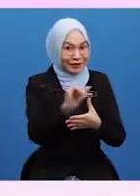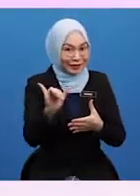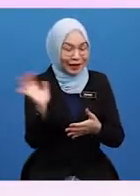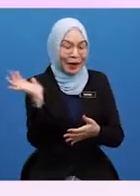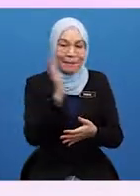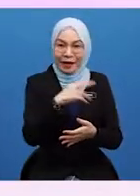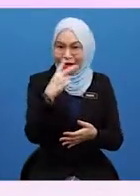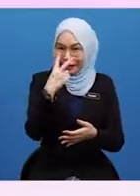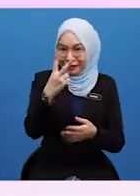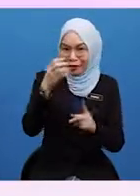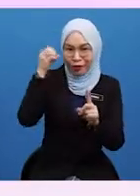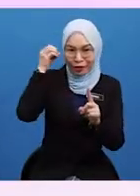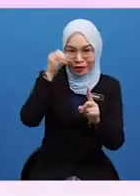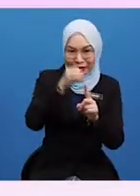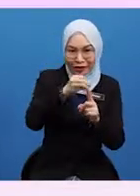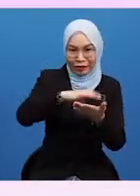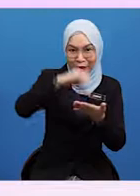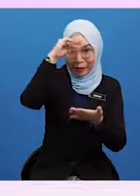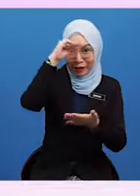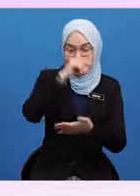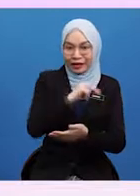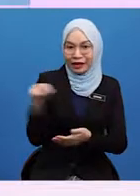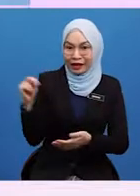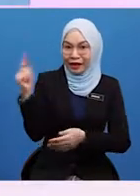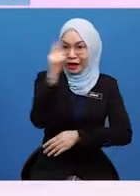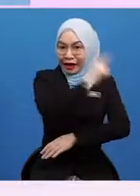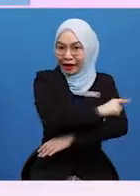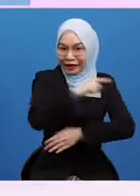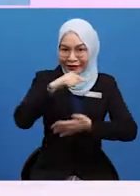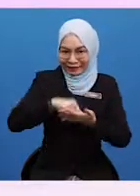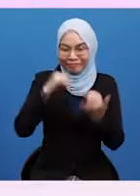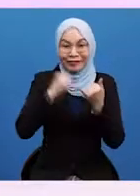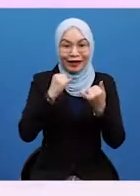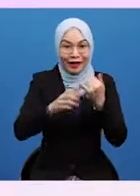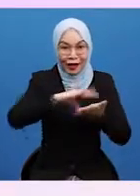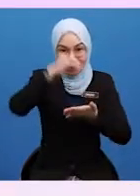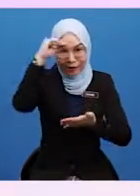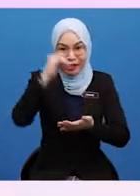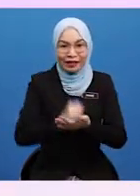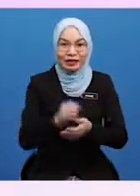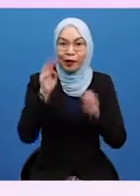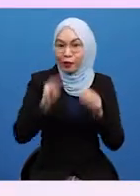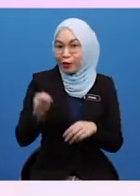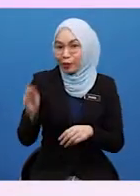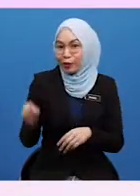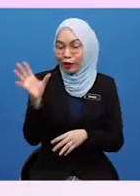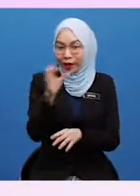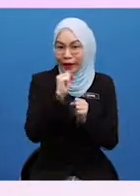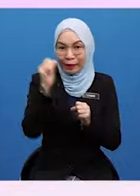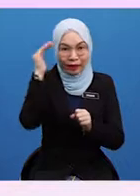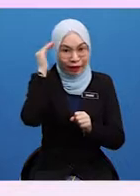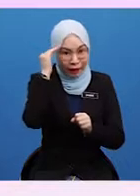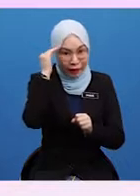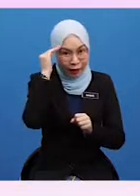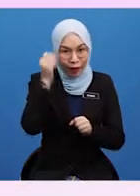objektif pembelajaran kita pada hari ini dia sih Pembelajaran murid-murid dapat mengetahui